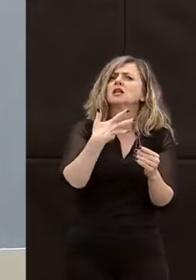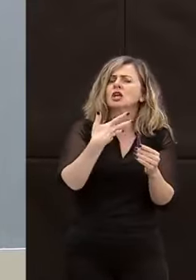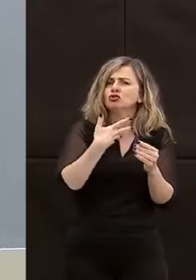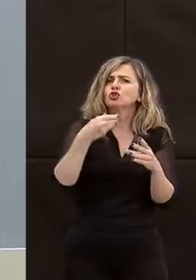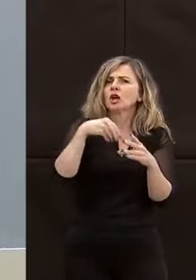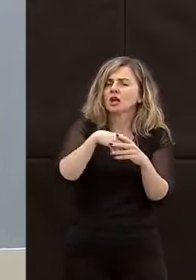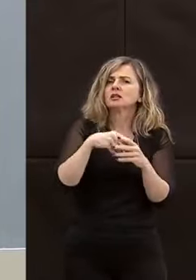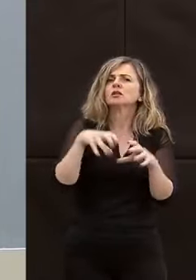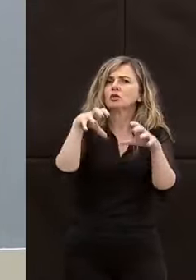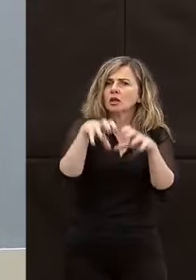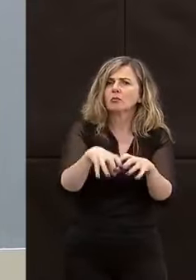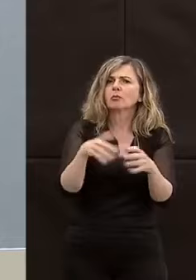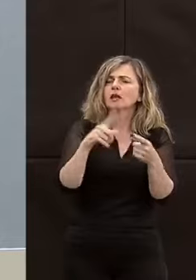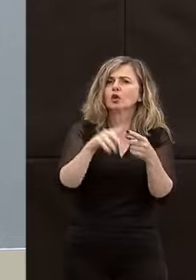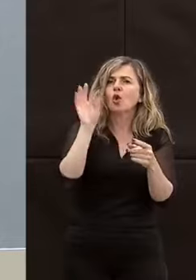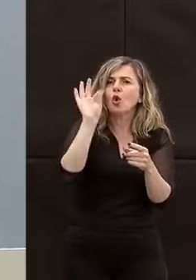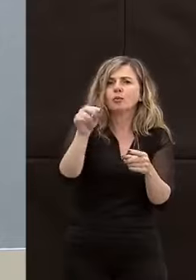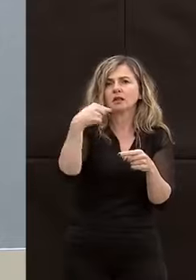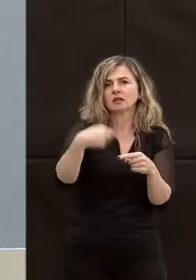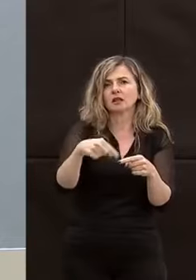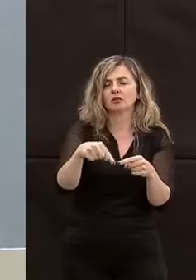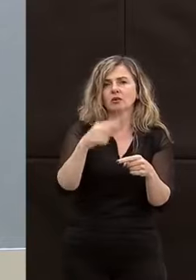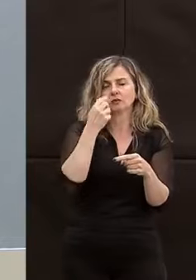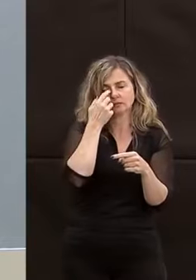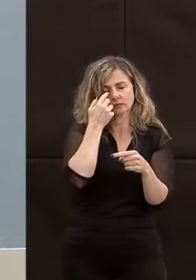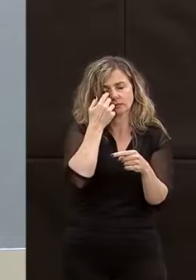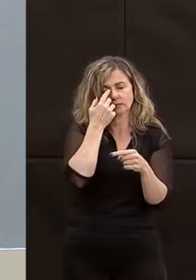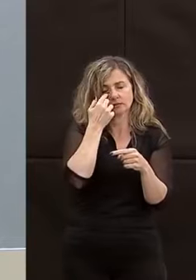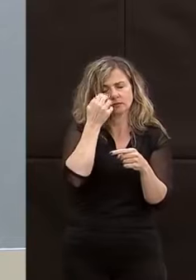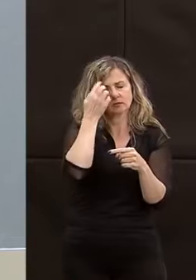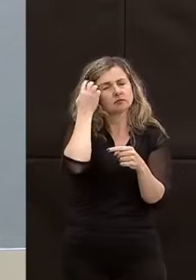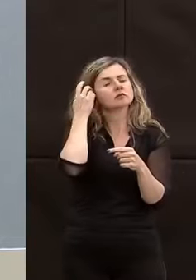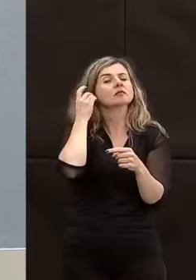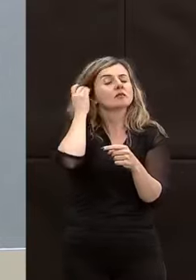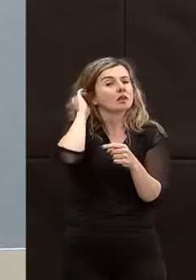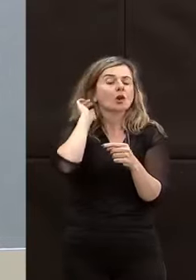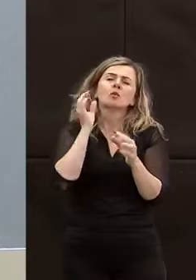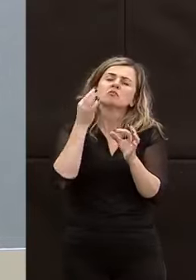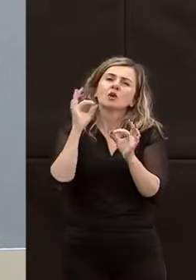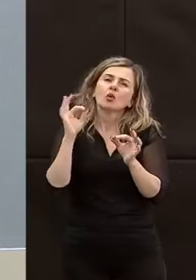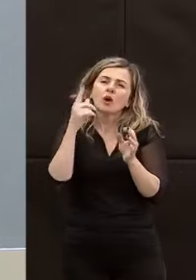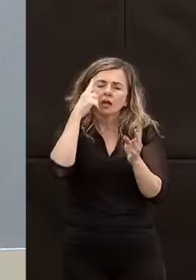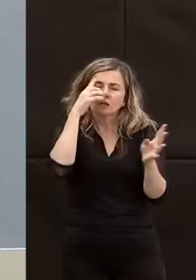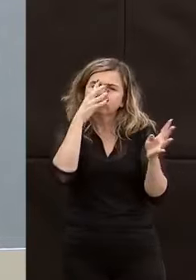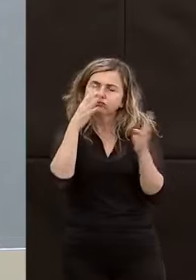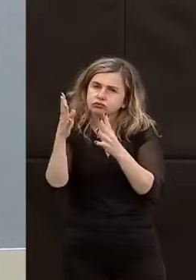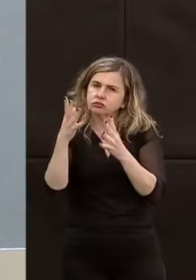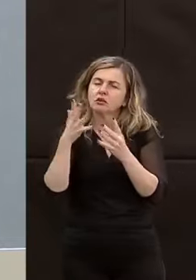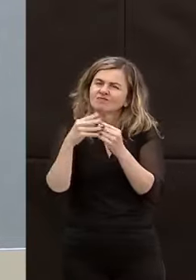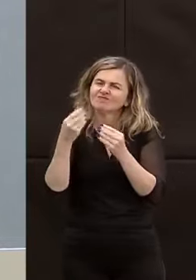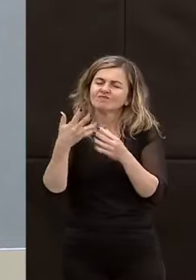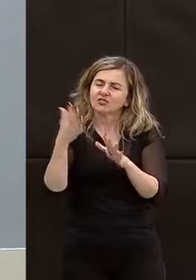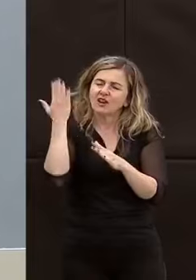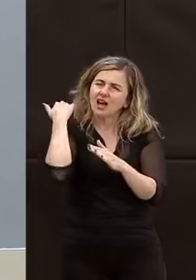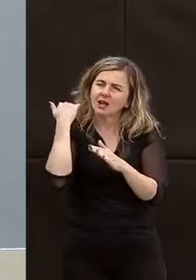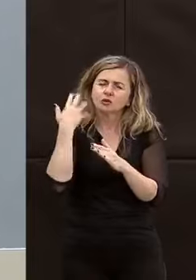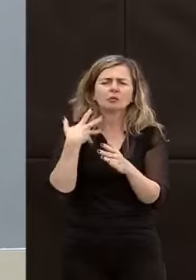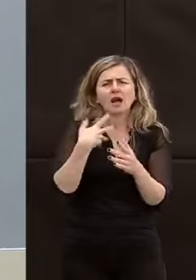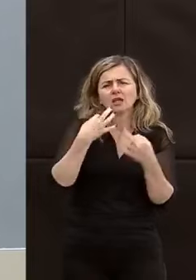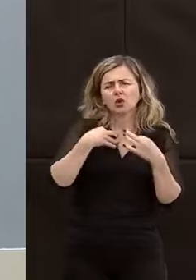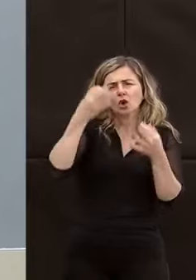aveva questo obiettivo c'è stato qualche malinteso sicuramente si riuscirà a risolvere